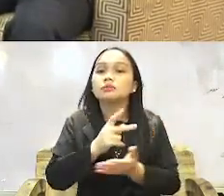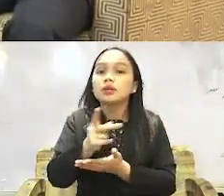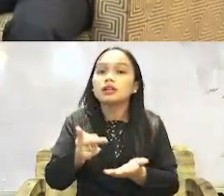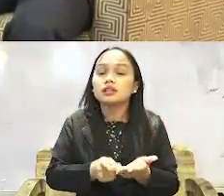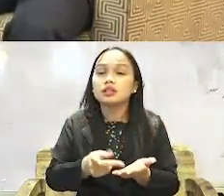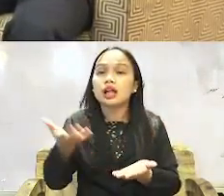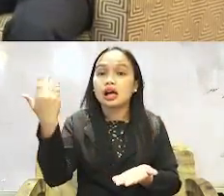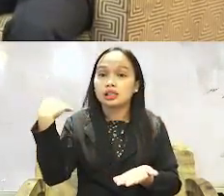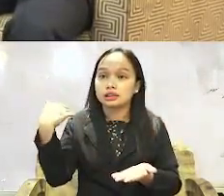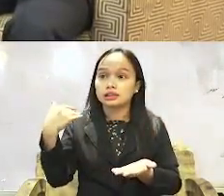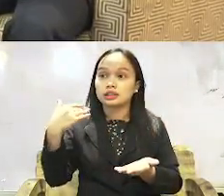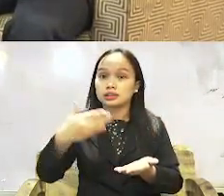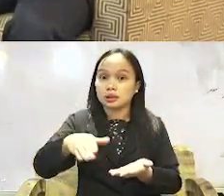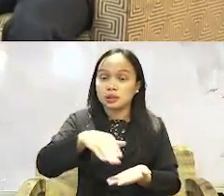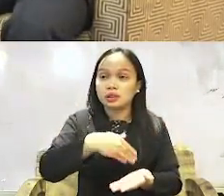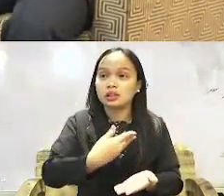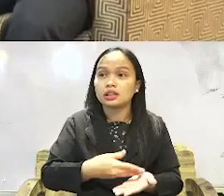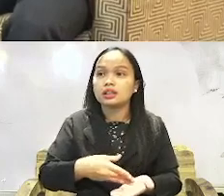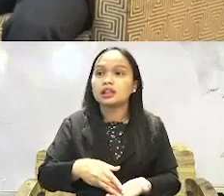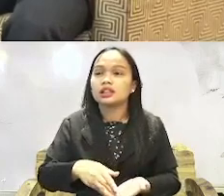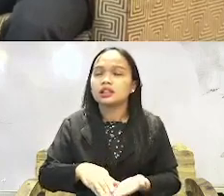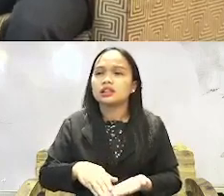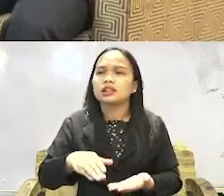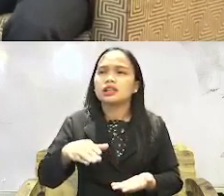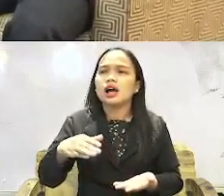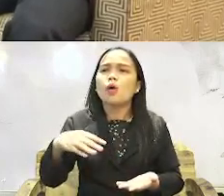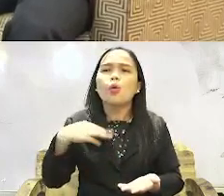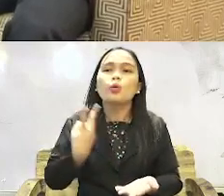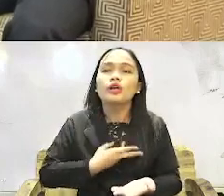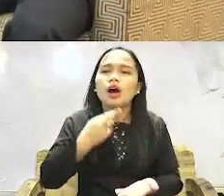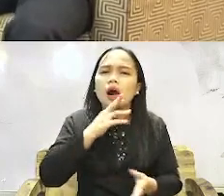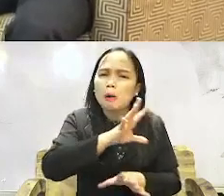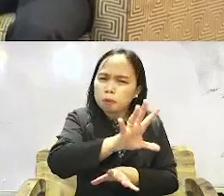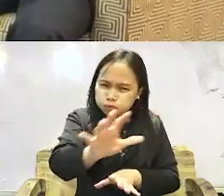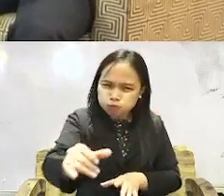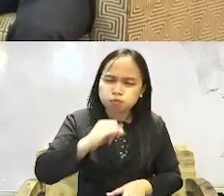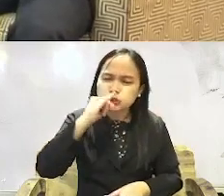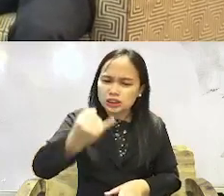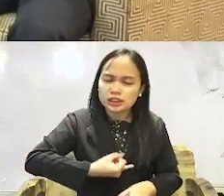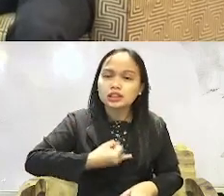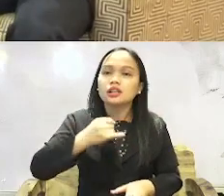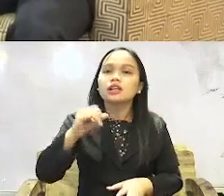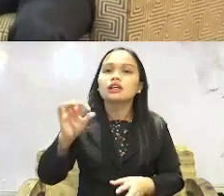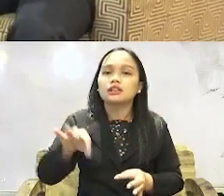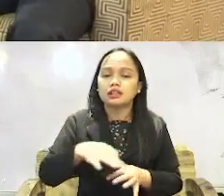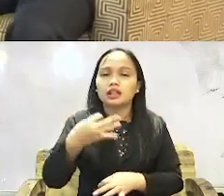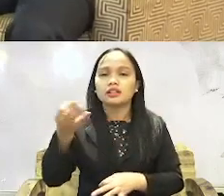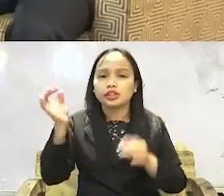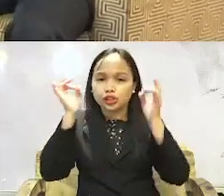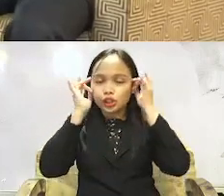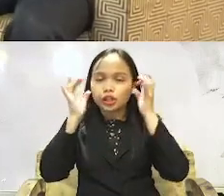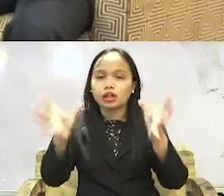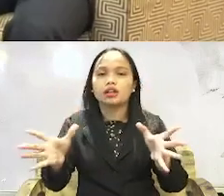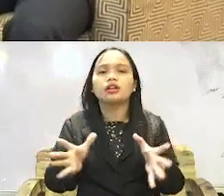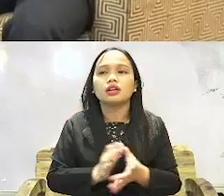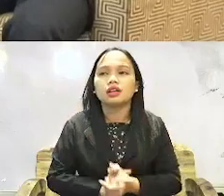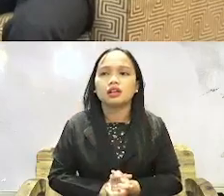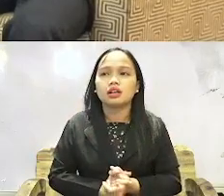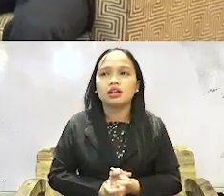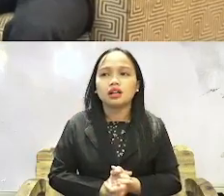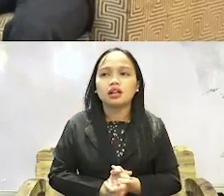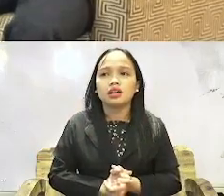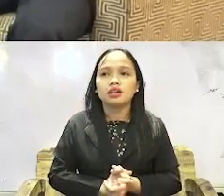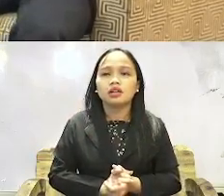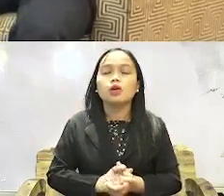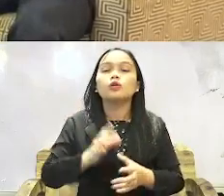last stanza nung kanta na 'yon. Oh, hinihikayat tayong makinig. Souls in what? Danger.